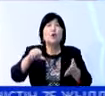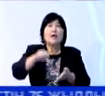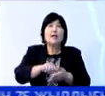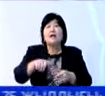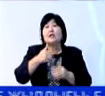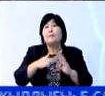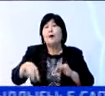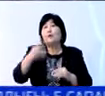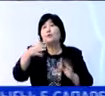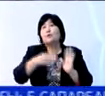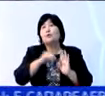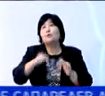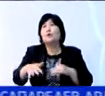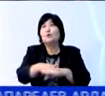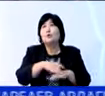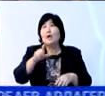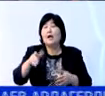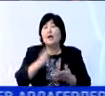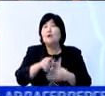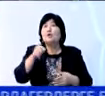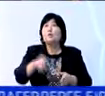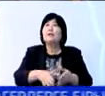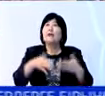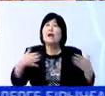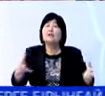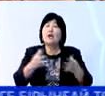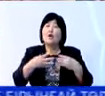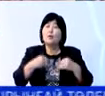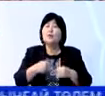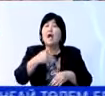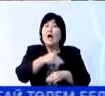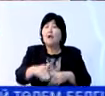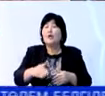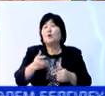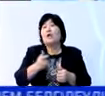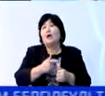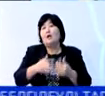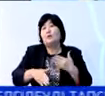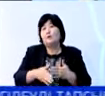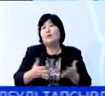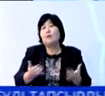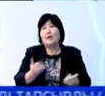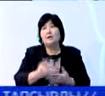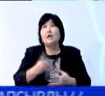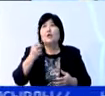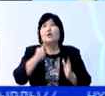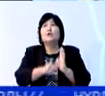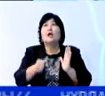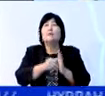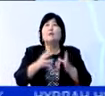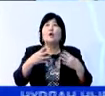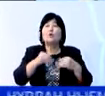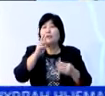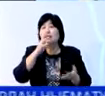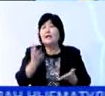Жалпы ауданда 39 мыңға жуық халық бар, соның ішінде мыңнан астам отбасы атаулы әлеуметтік көмек алып отыр. 266 отбасының